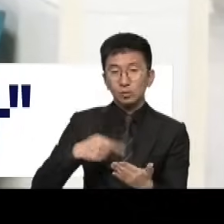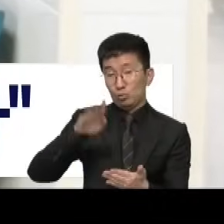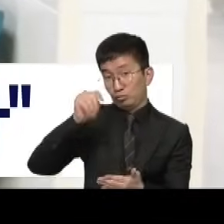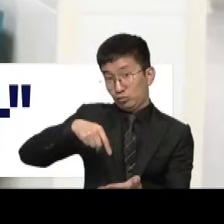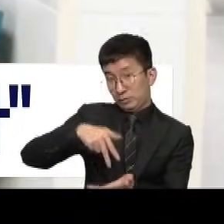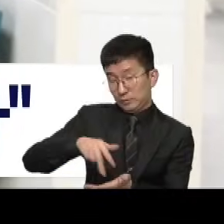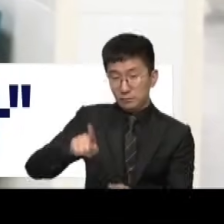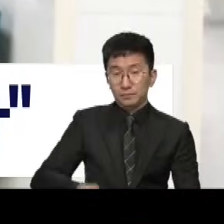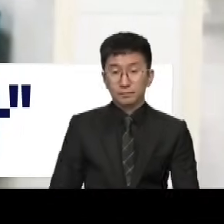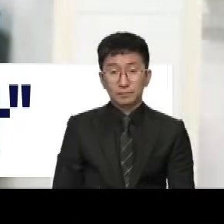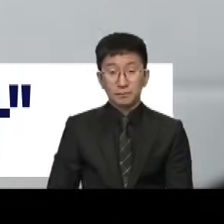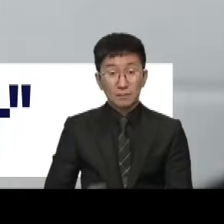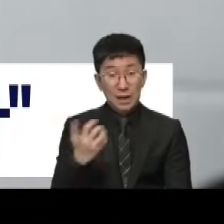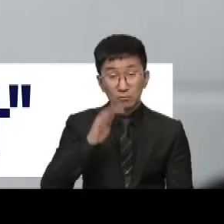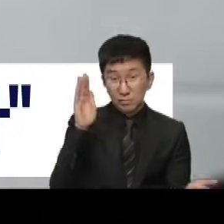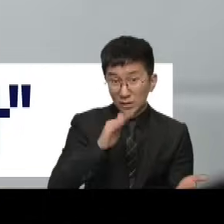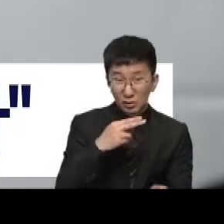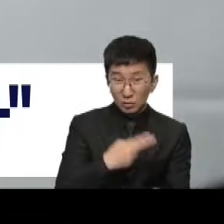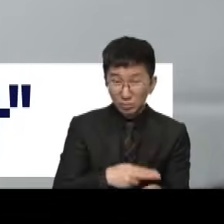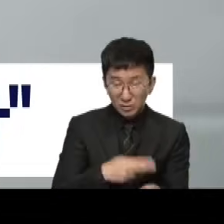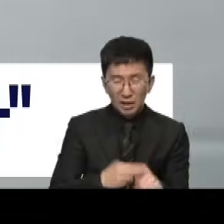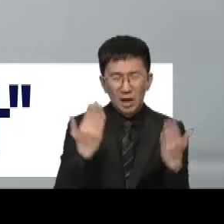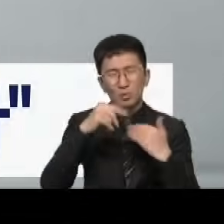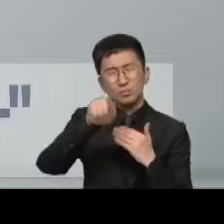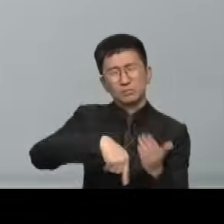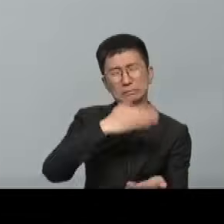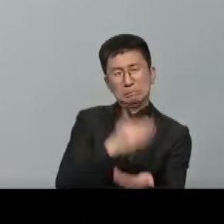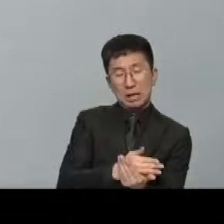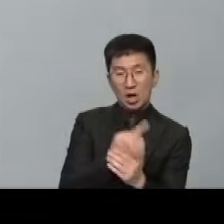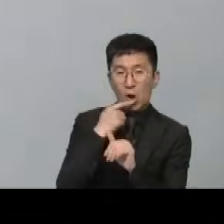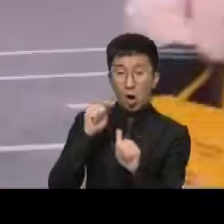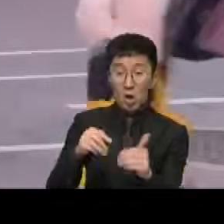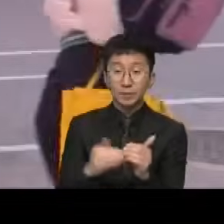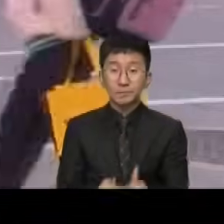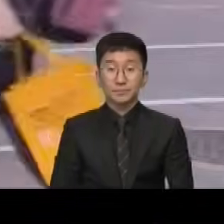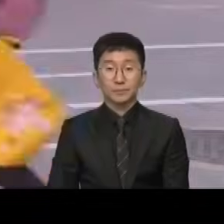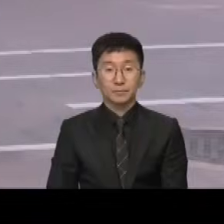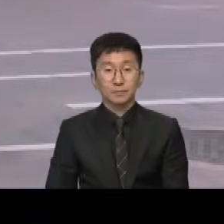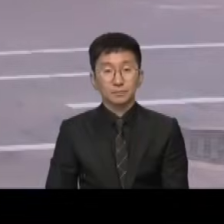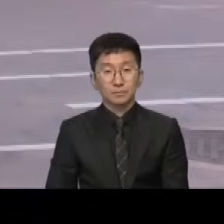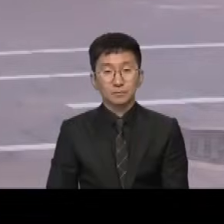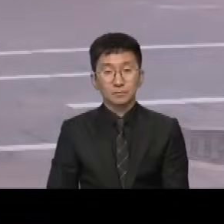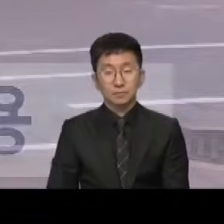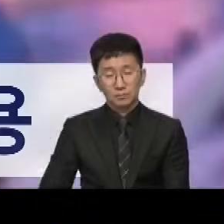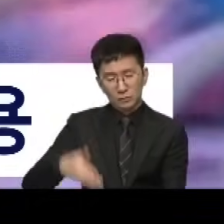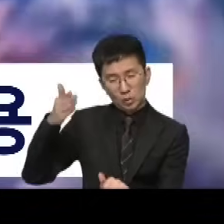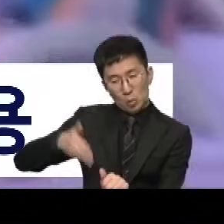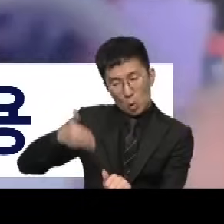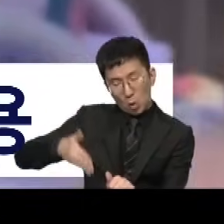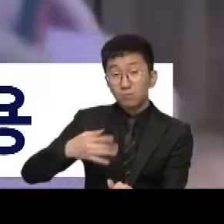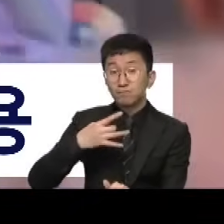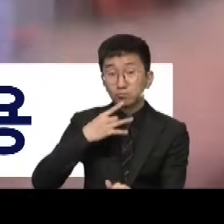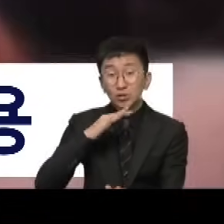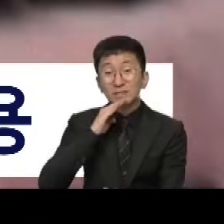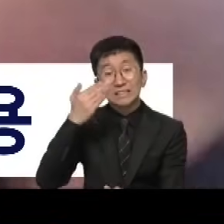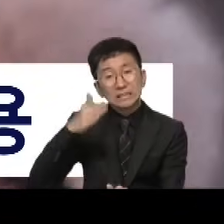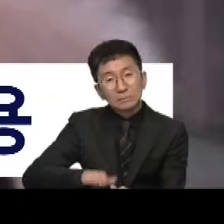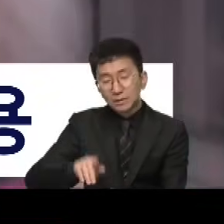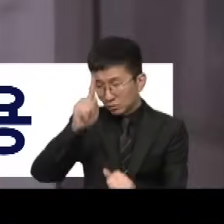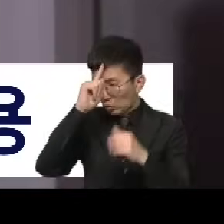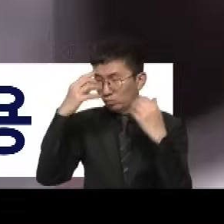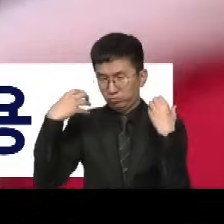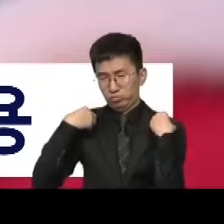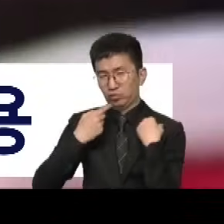아픈 학생과 교사는 등교하지 말라고 통지했습니다. 권고 형식이지만 사실상